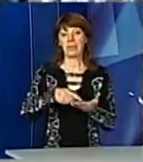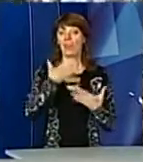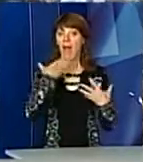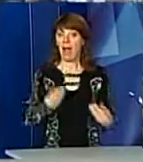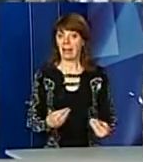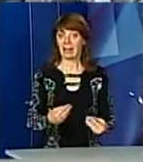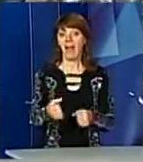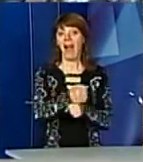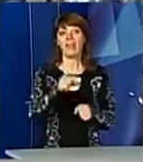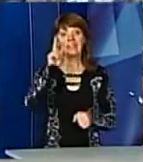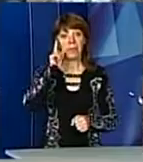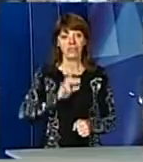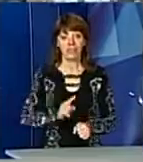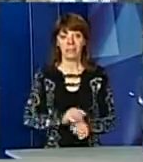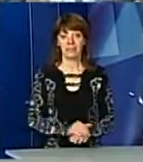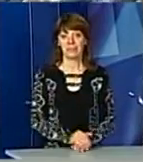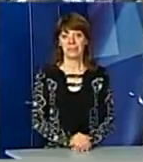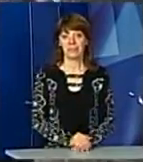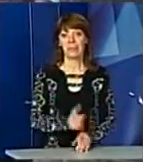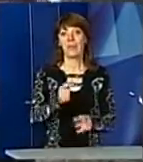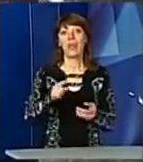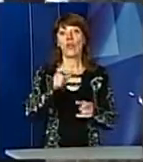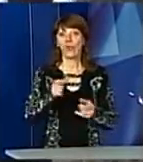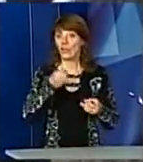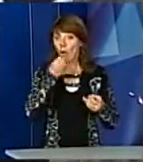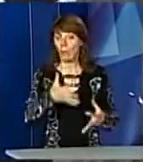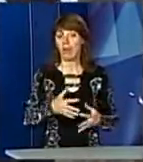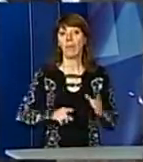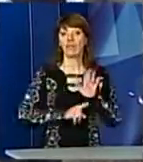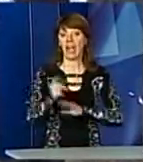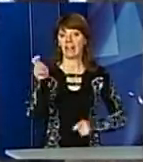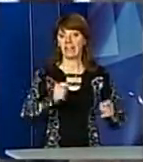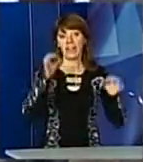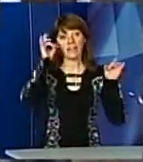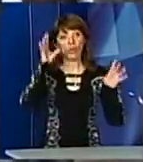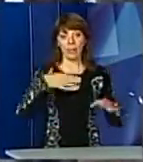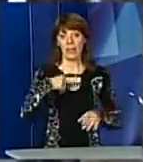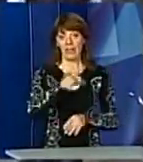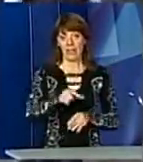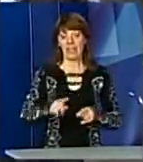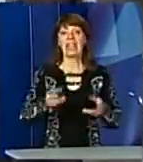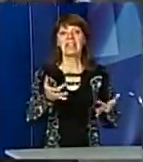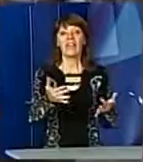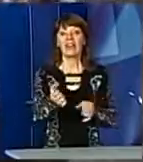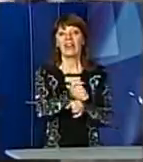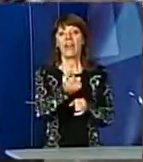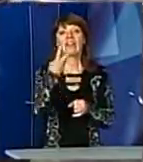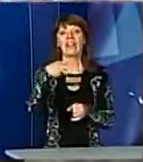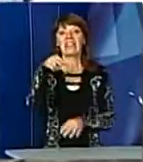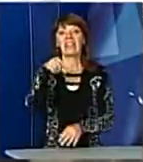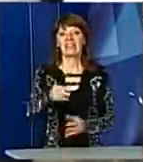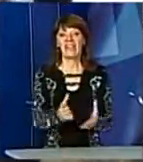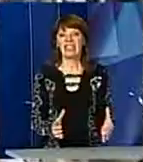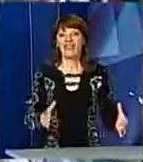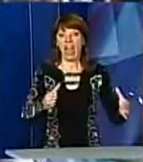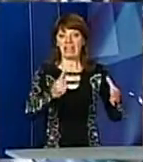гарне, кава смачна, Львів, кава – це все дуже добре. А розпочали фестиваль відомі львів'яни. Вони заварили каву у 20-літровій